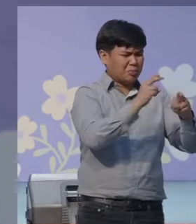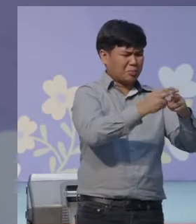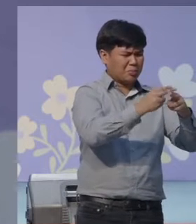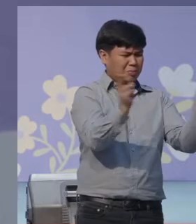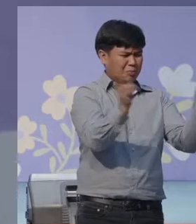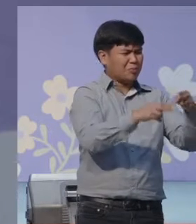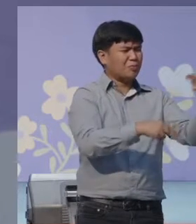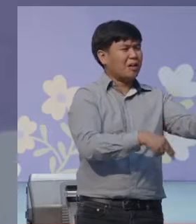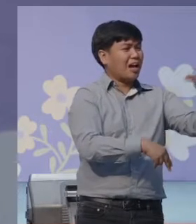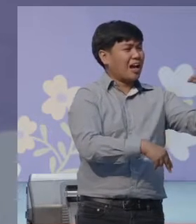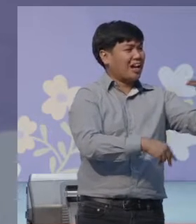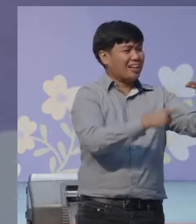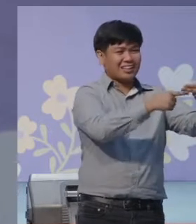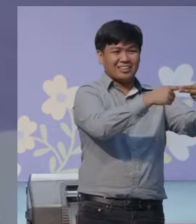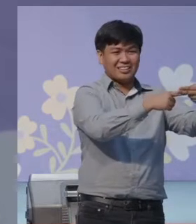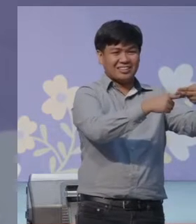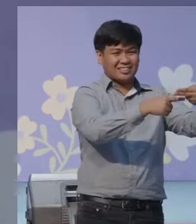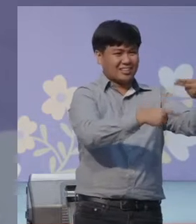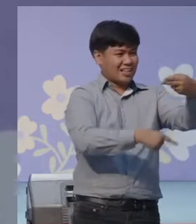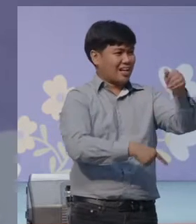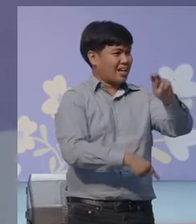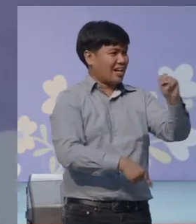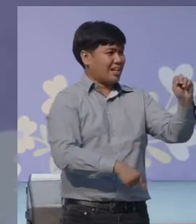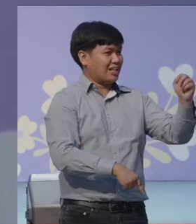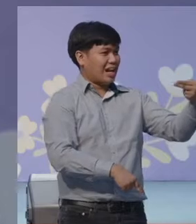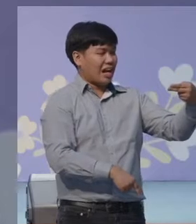kwento, ang salaysay ni Hana.